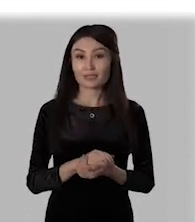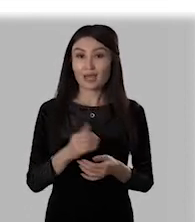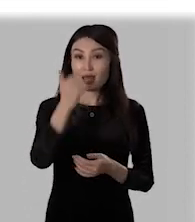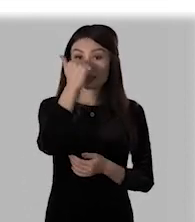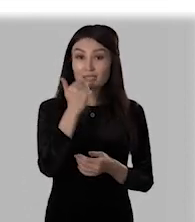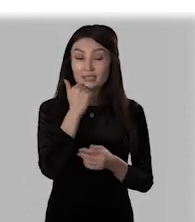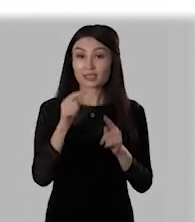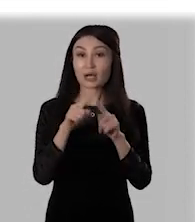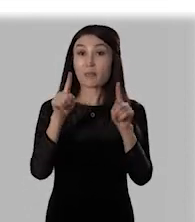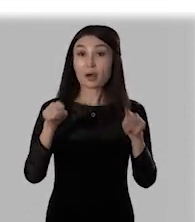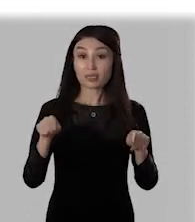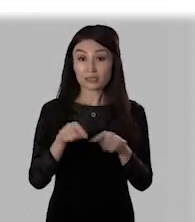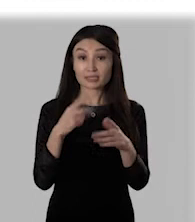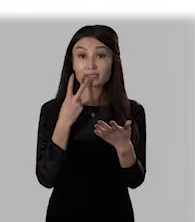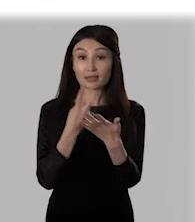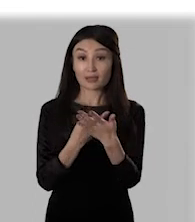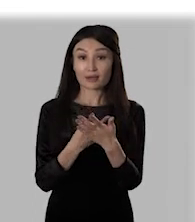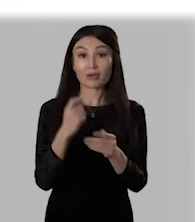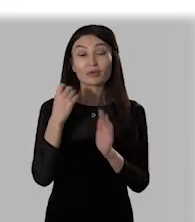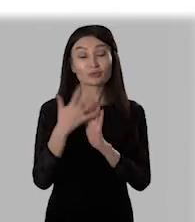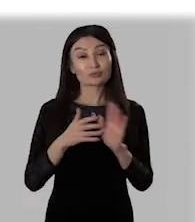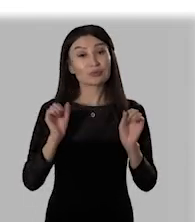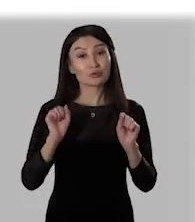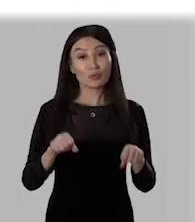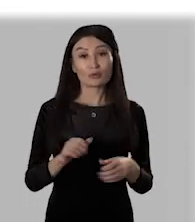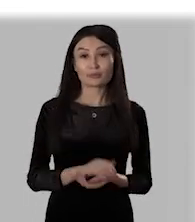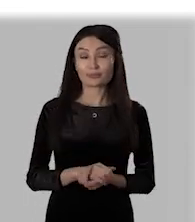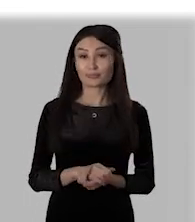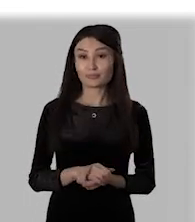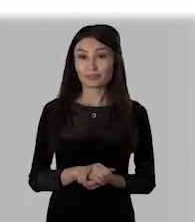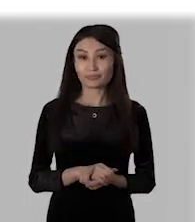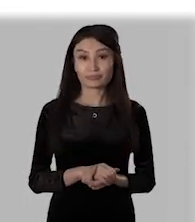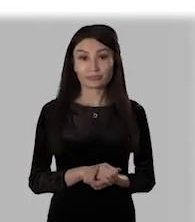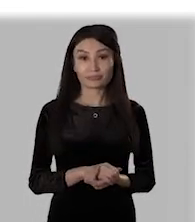Ыраазычылык баракчасын карап, түшүнсөңөр болот.